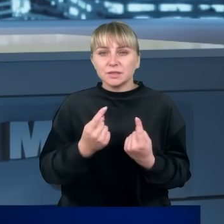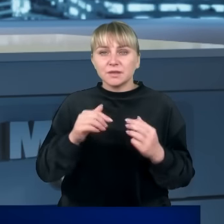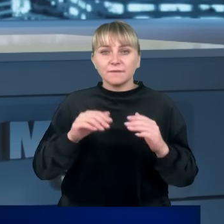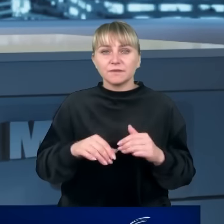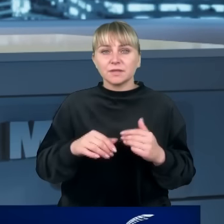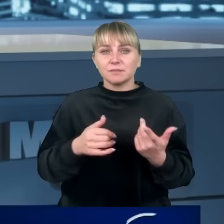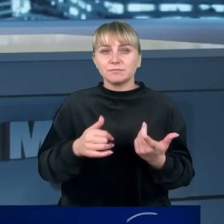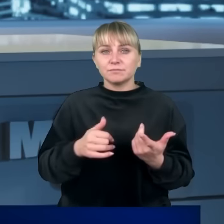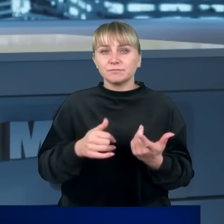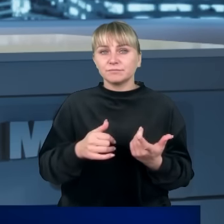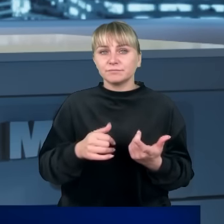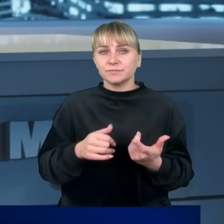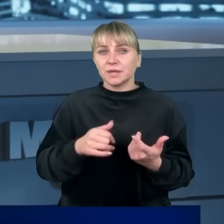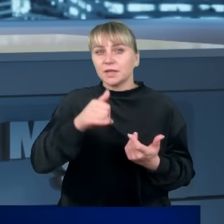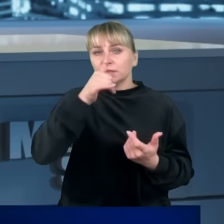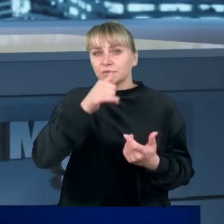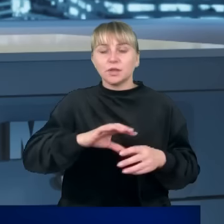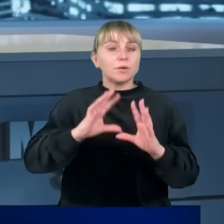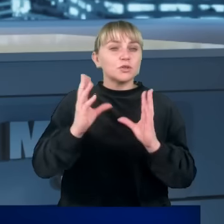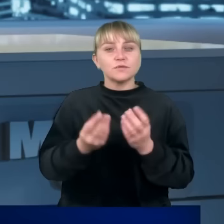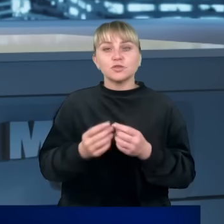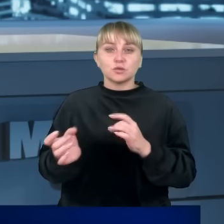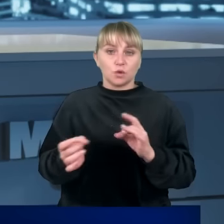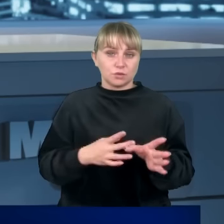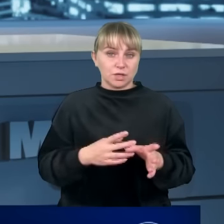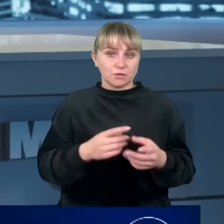tak wszystko tak od razu wyrazić, ale